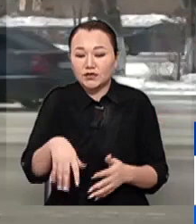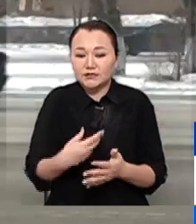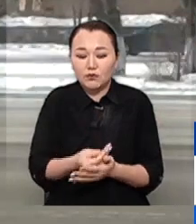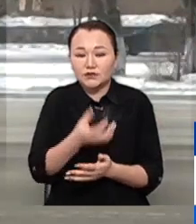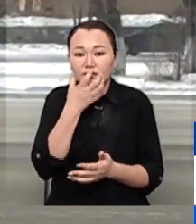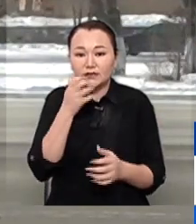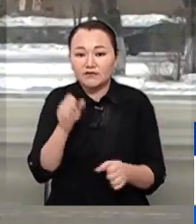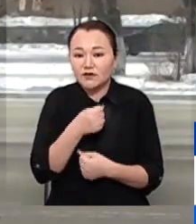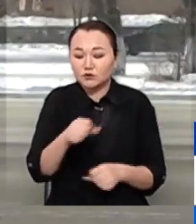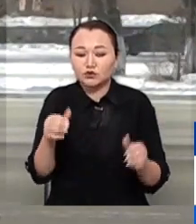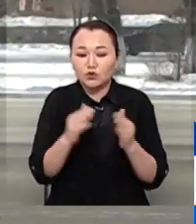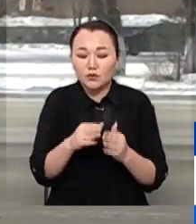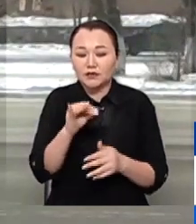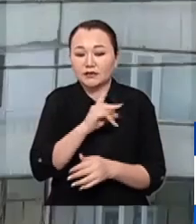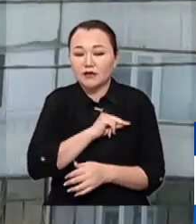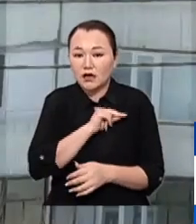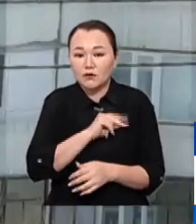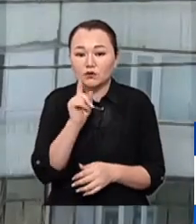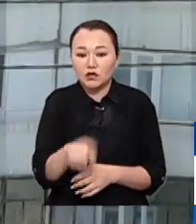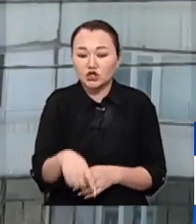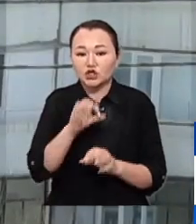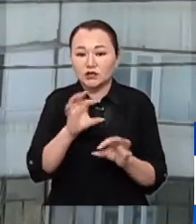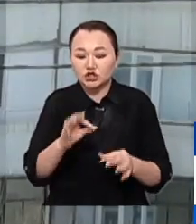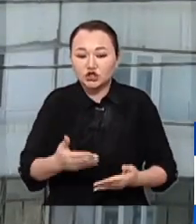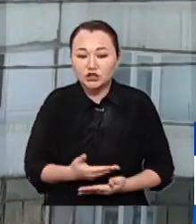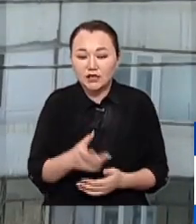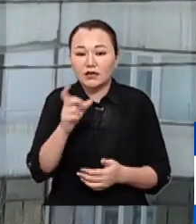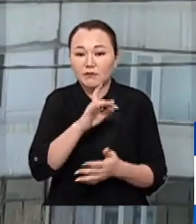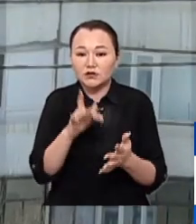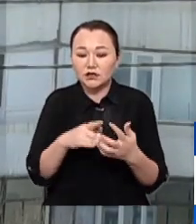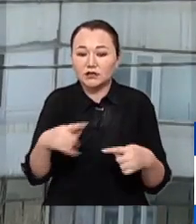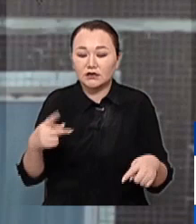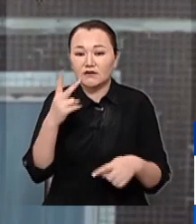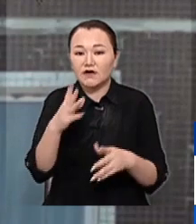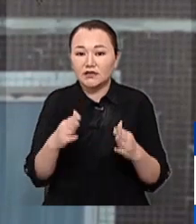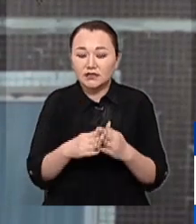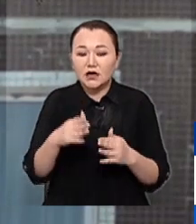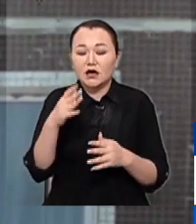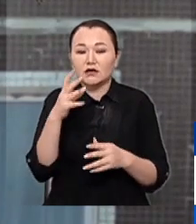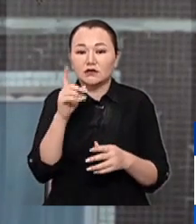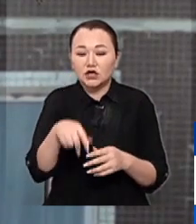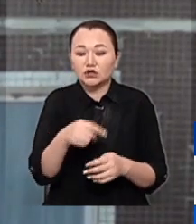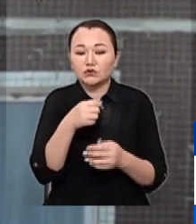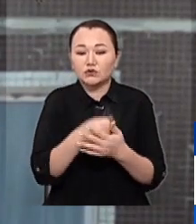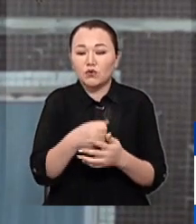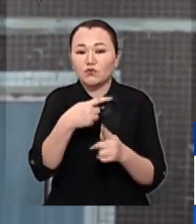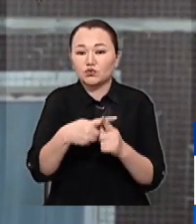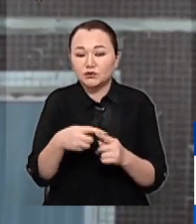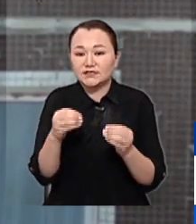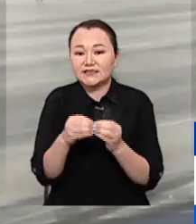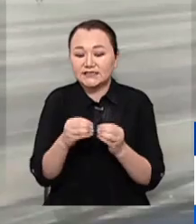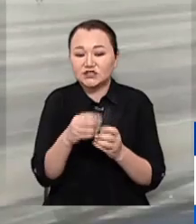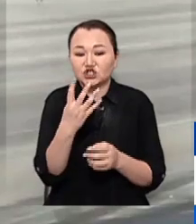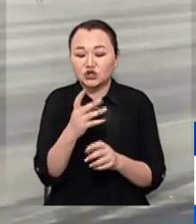Согреться невозможно ни дома, ни на работе, говорят жители Экибастуза. В некоторых квартирах температура едва доходит до 10 градусов.